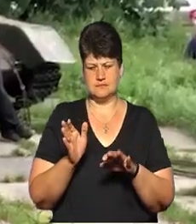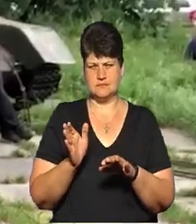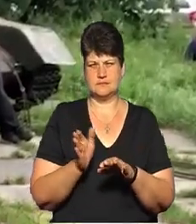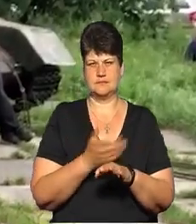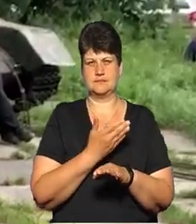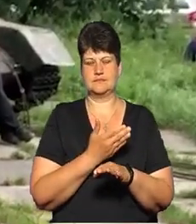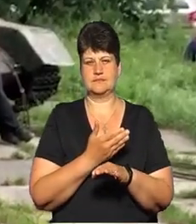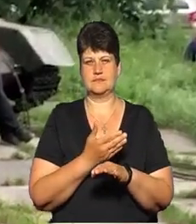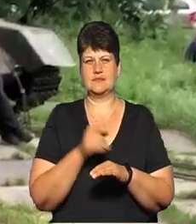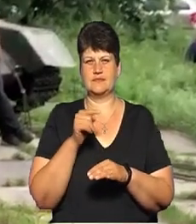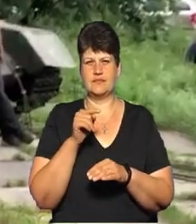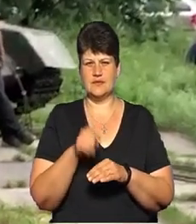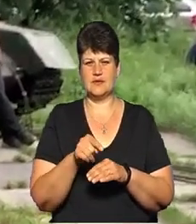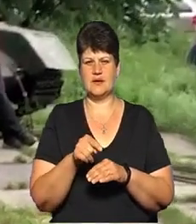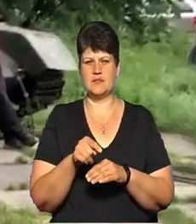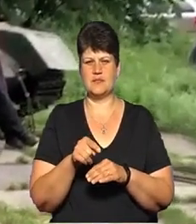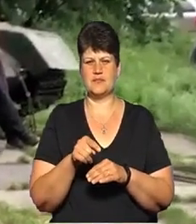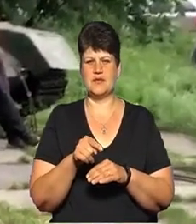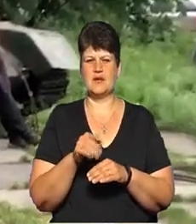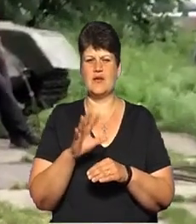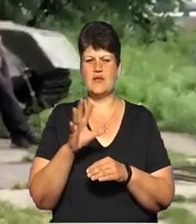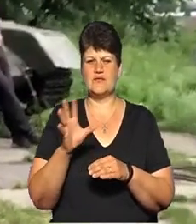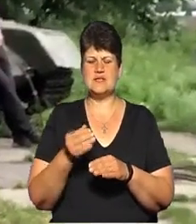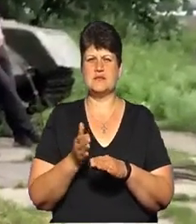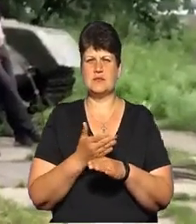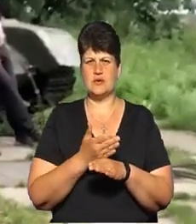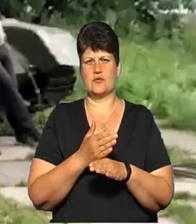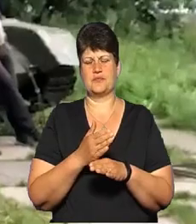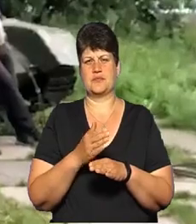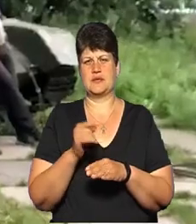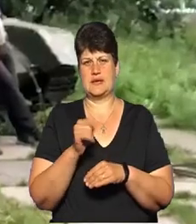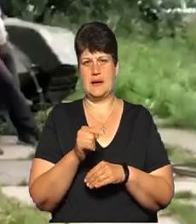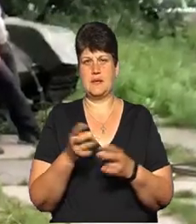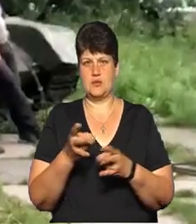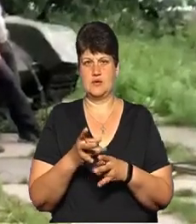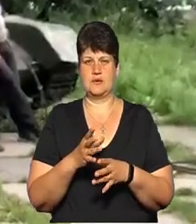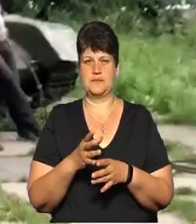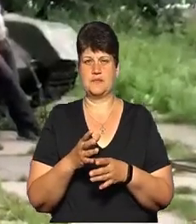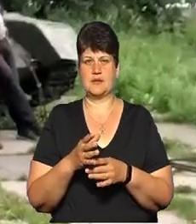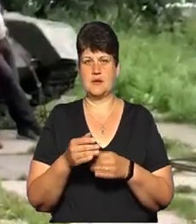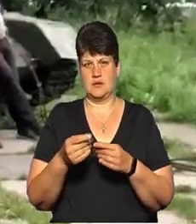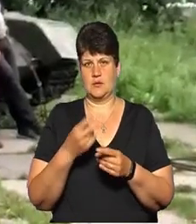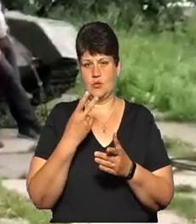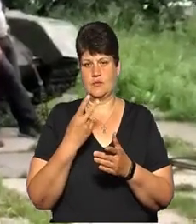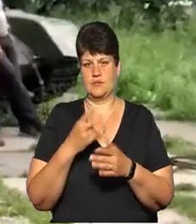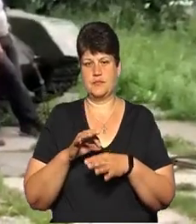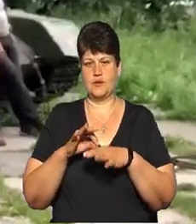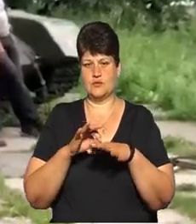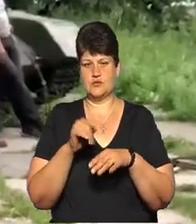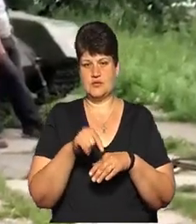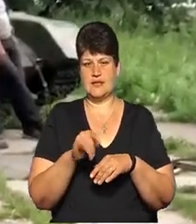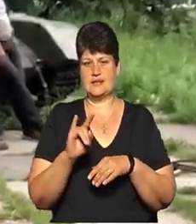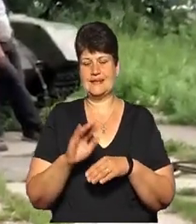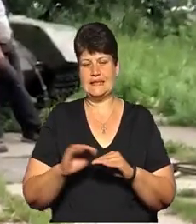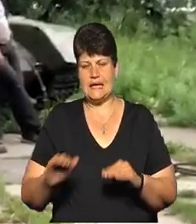там стояв, де Макдональдс, пушка стояла, де біля постільника, звезли сюди показати, щоб діти